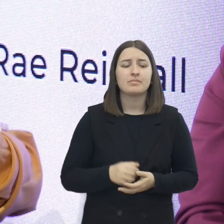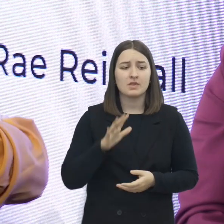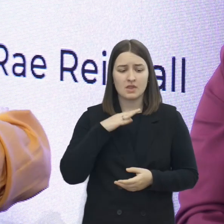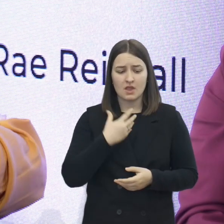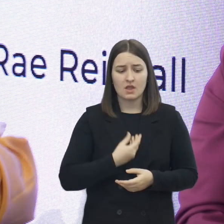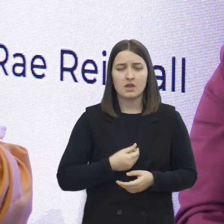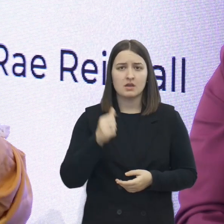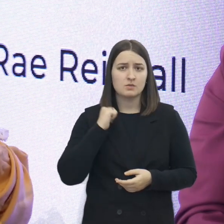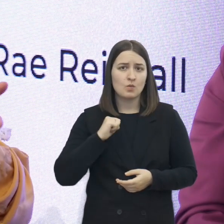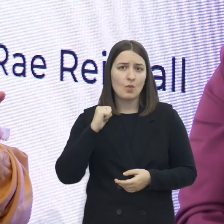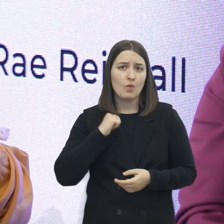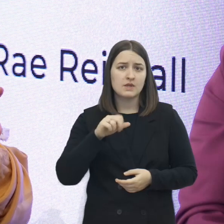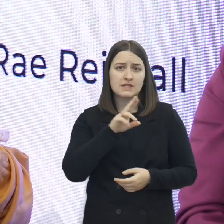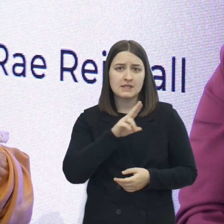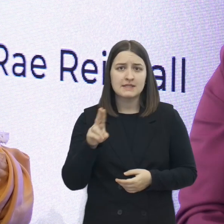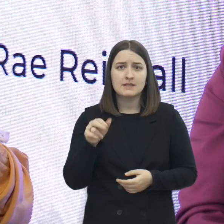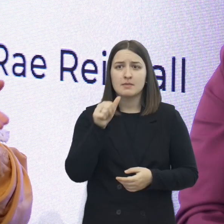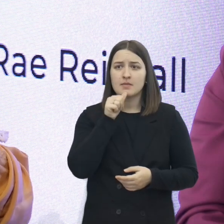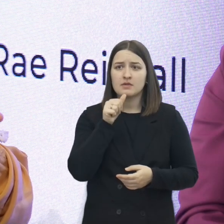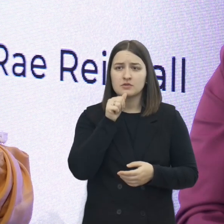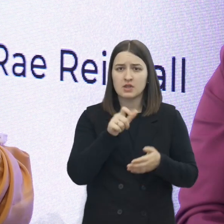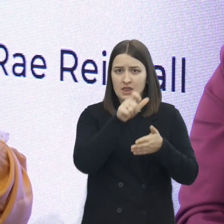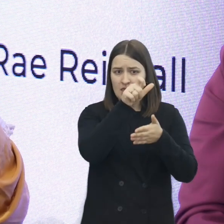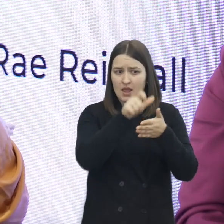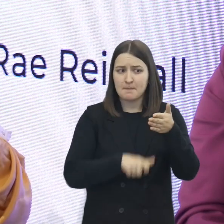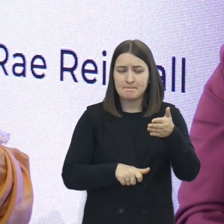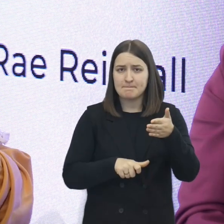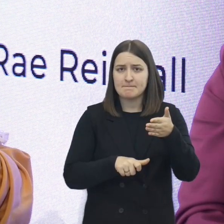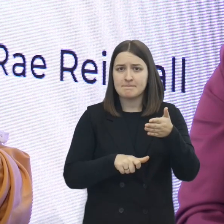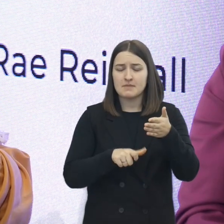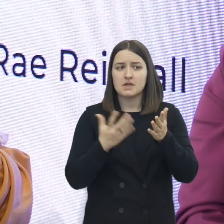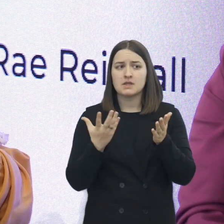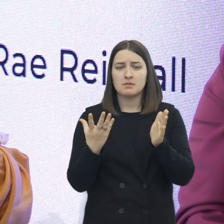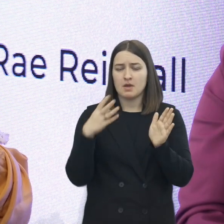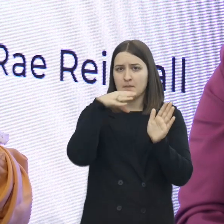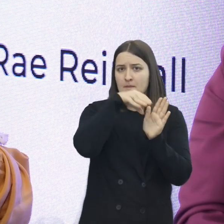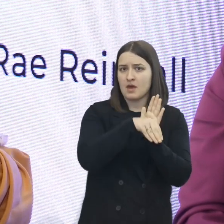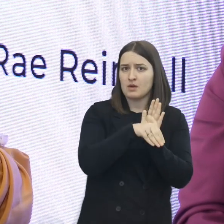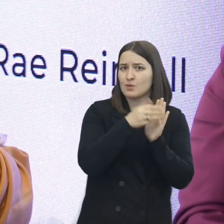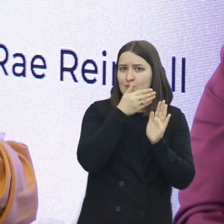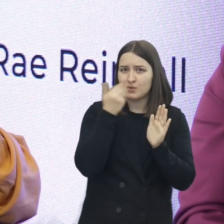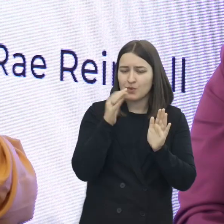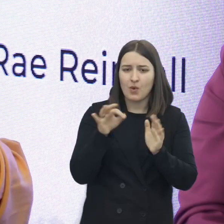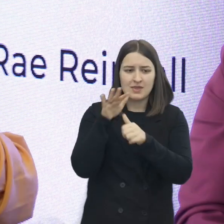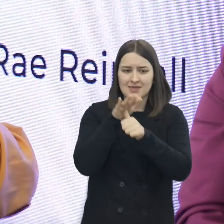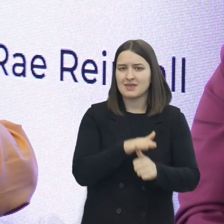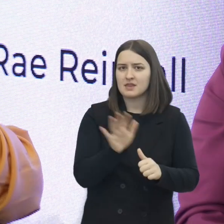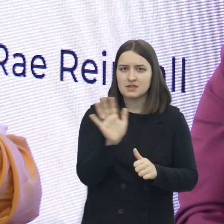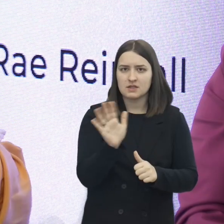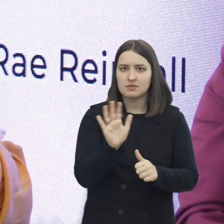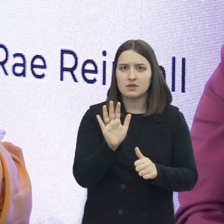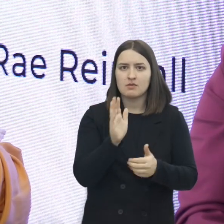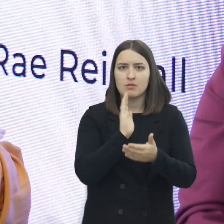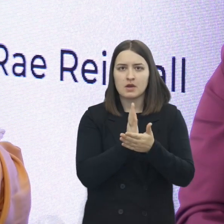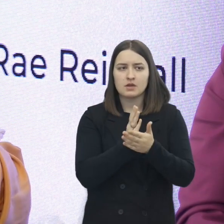pagal įstatymuose lytinė tapatybė, pavyzdžiui, nėra įtraukta prie nediskriminavimo pagrindų, taip pat prie